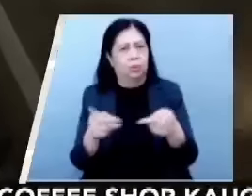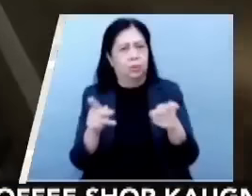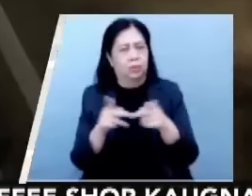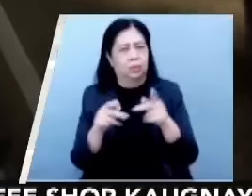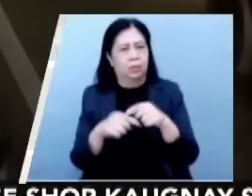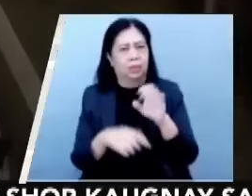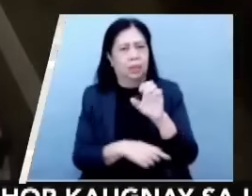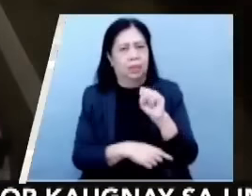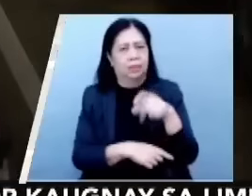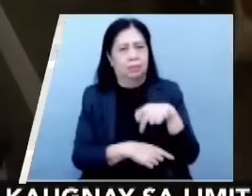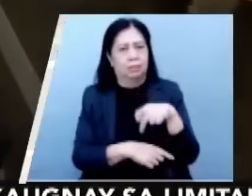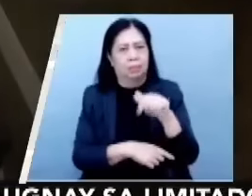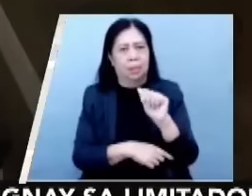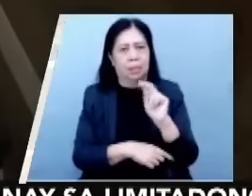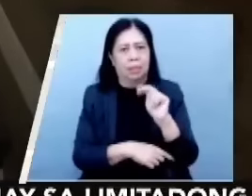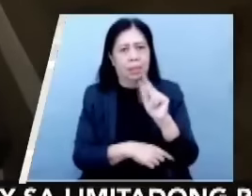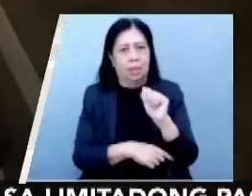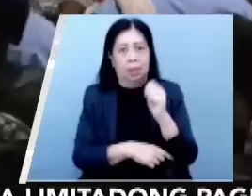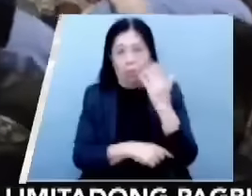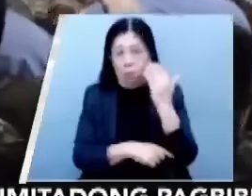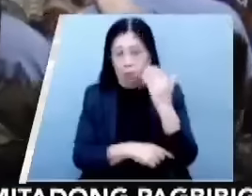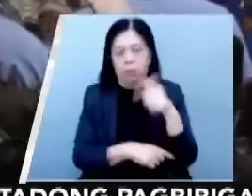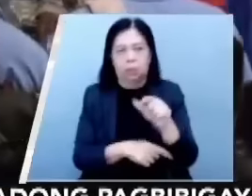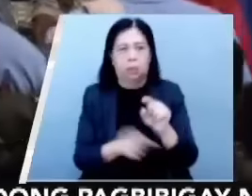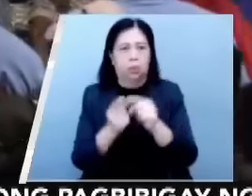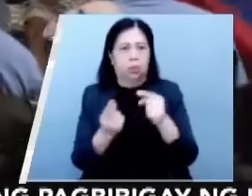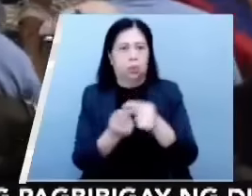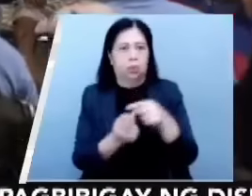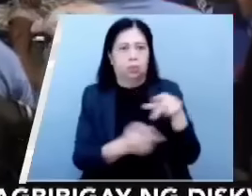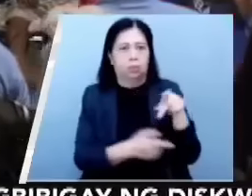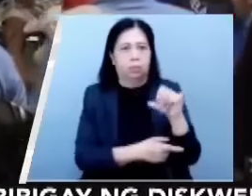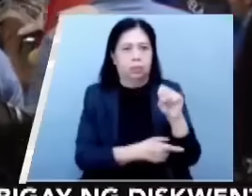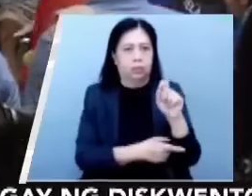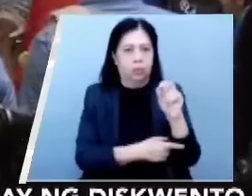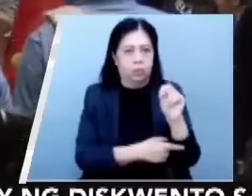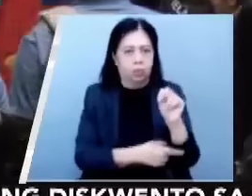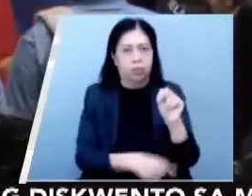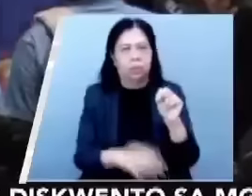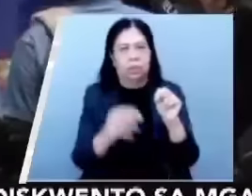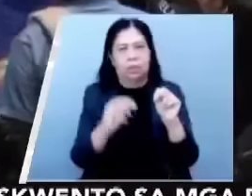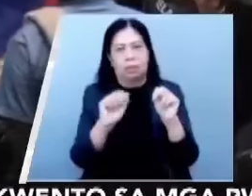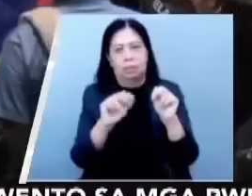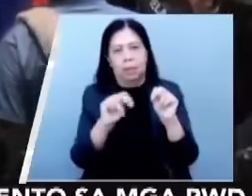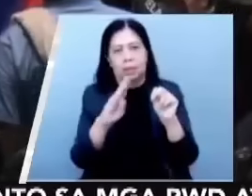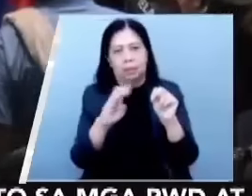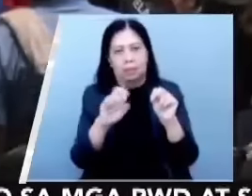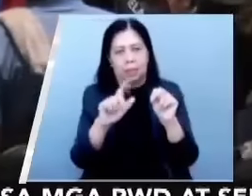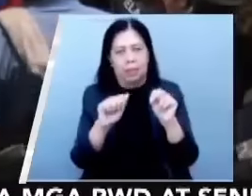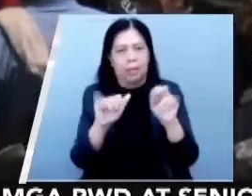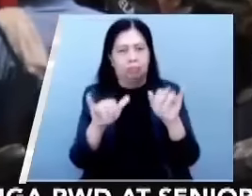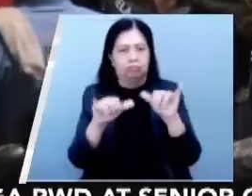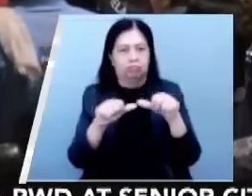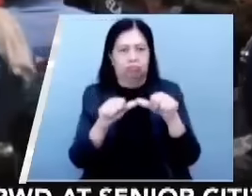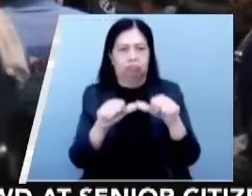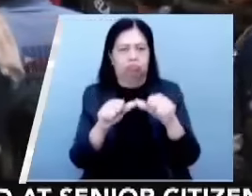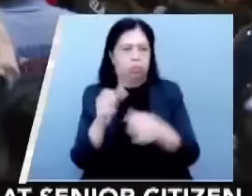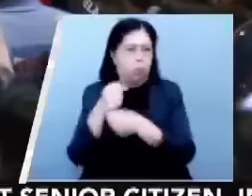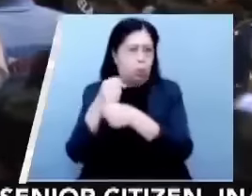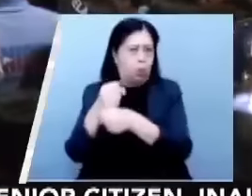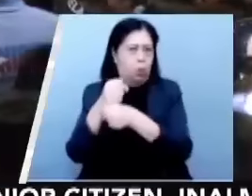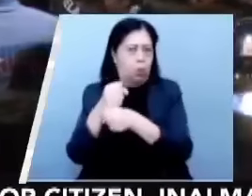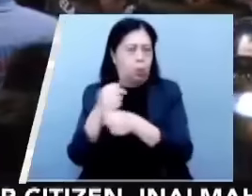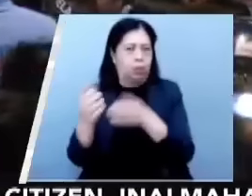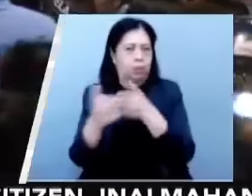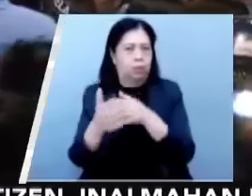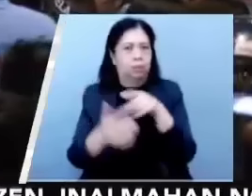nandito pa rin sa mga oras na ito ang grupong Piston at Manibela dahil inabot na ng gabi yung kanilang kilos protesta laban sa POV Modernization Program.